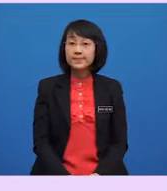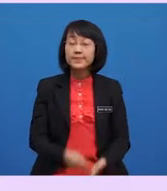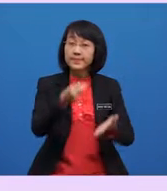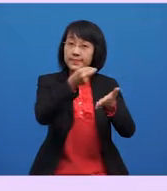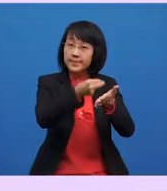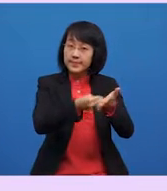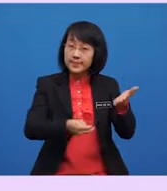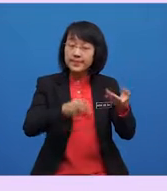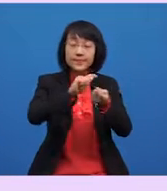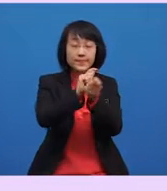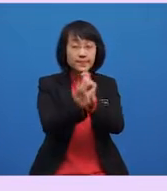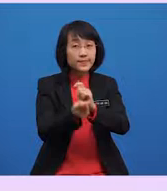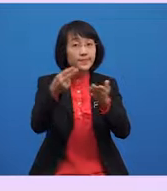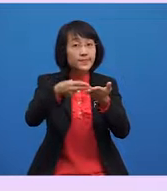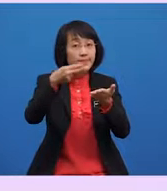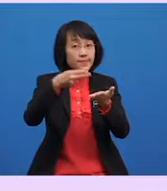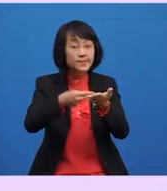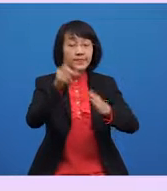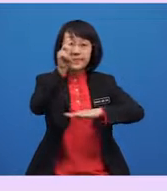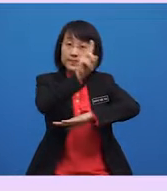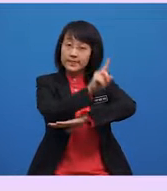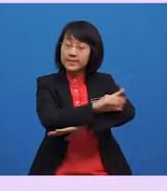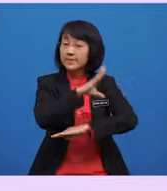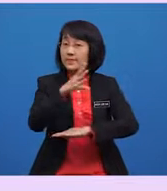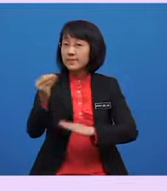nilai penukaran unit hari dan